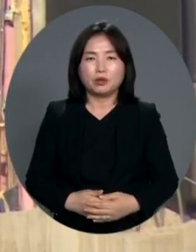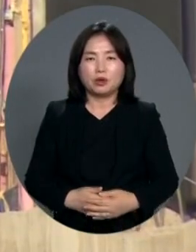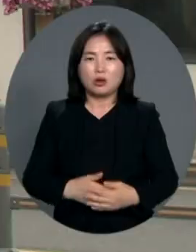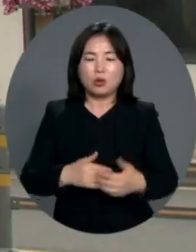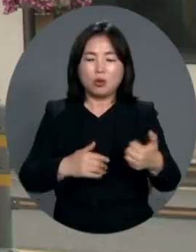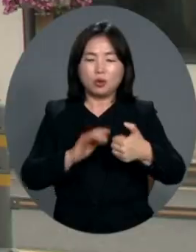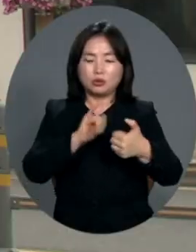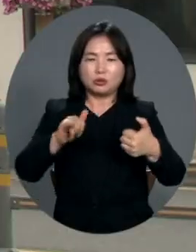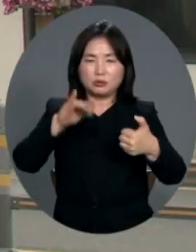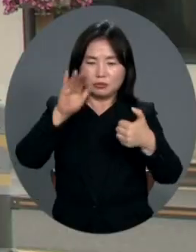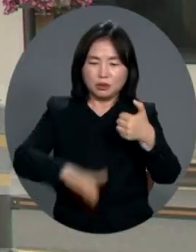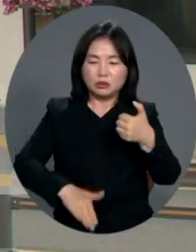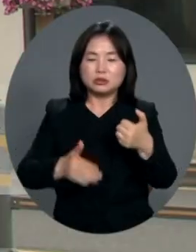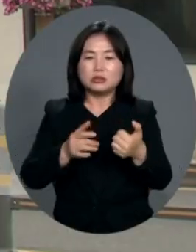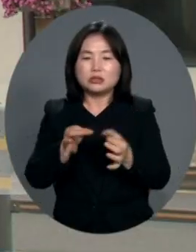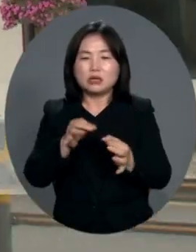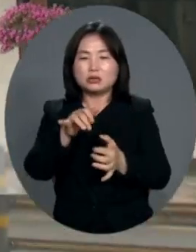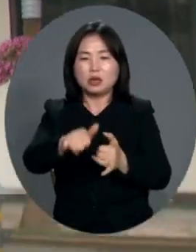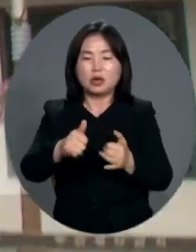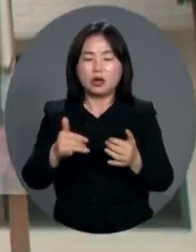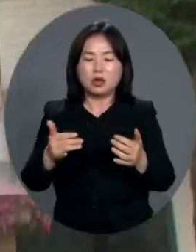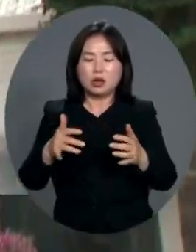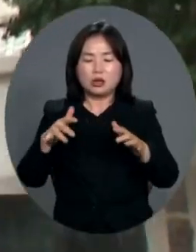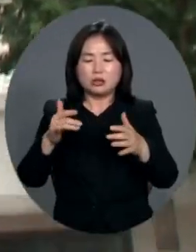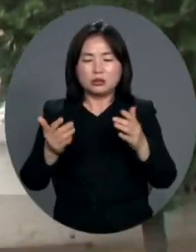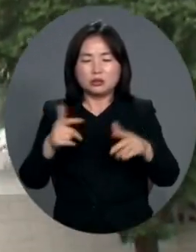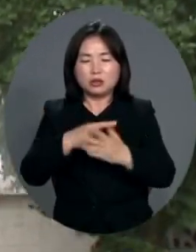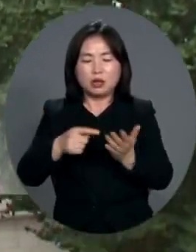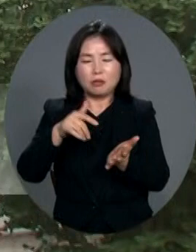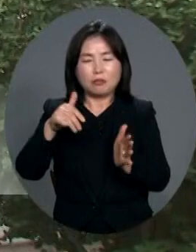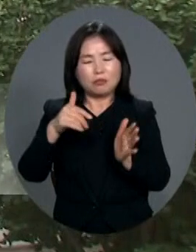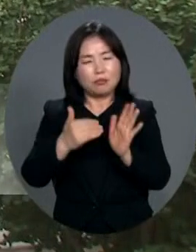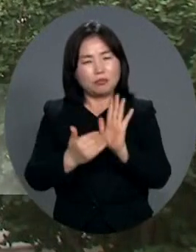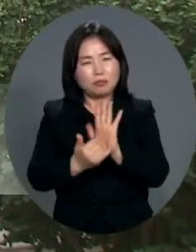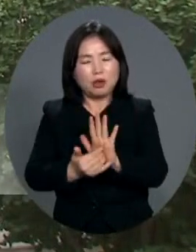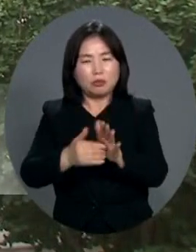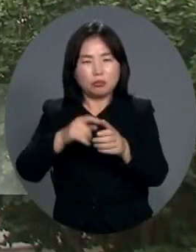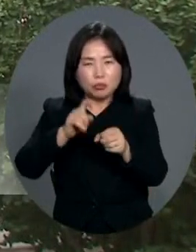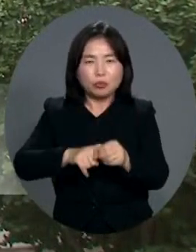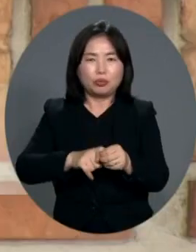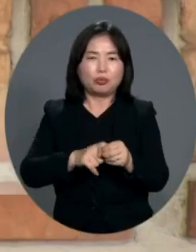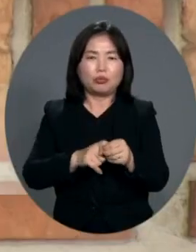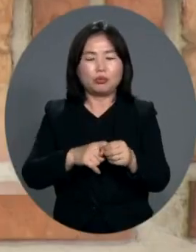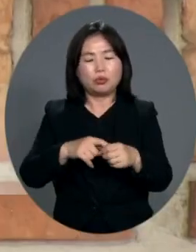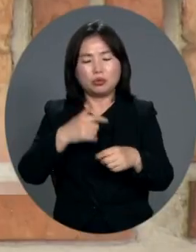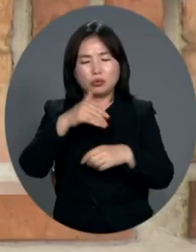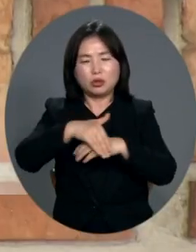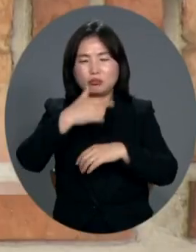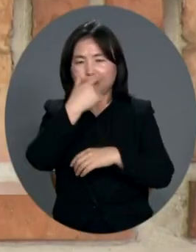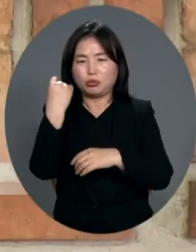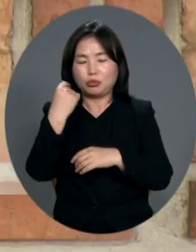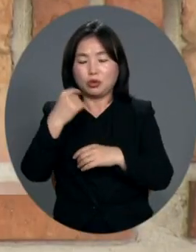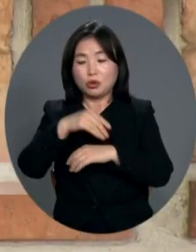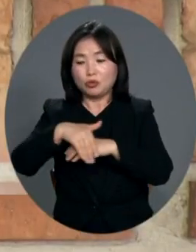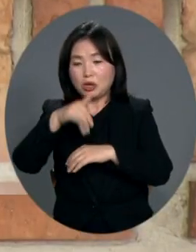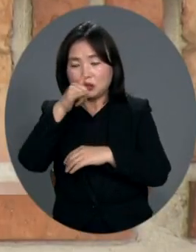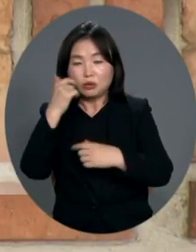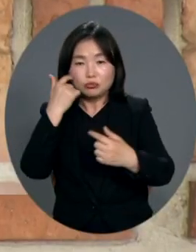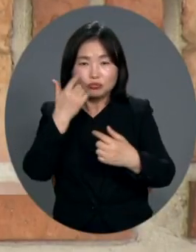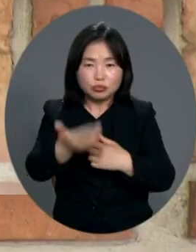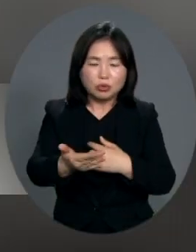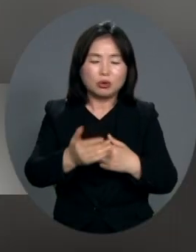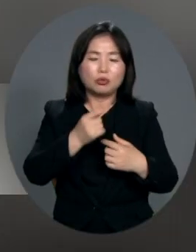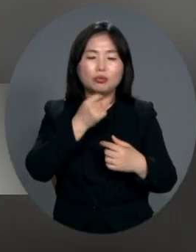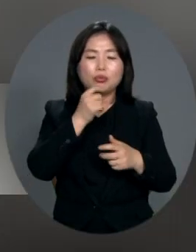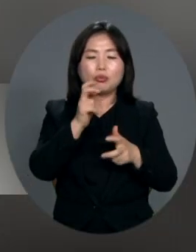50인 미만 소규모 사업장은 산업재해를 예방하기 위한 계획마저 부실합니다. 안전관리 계획이 있느냐는 질문에는